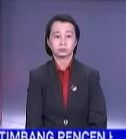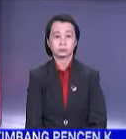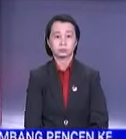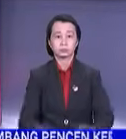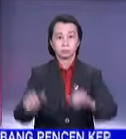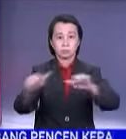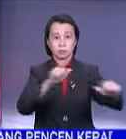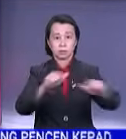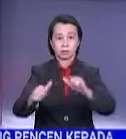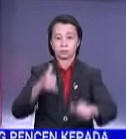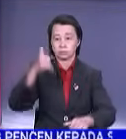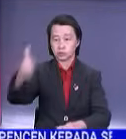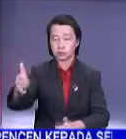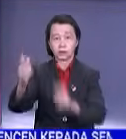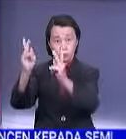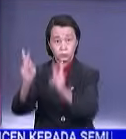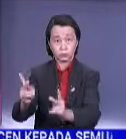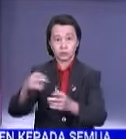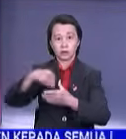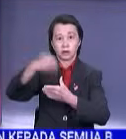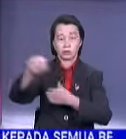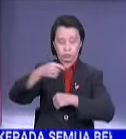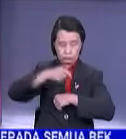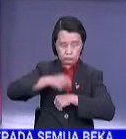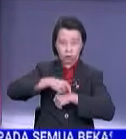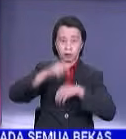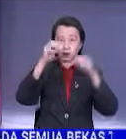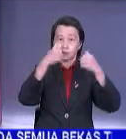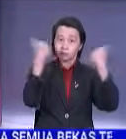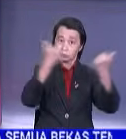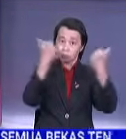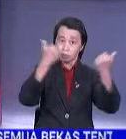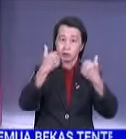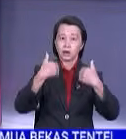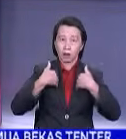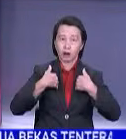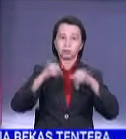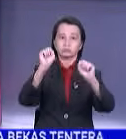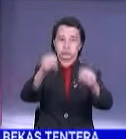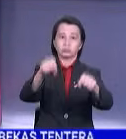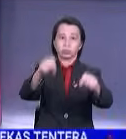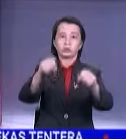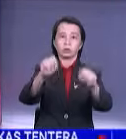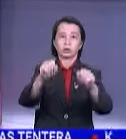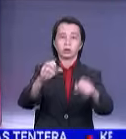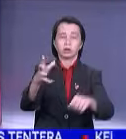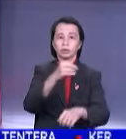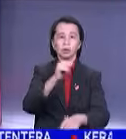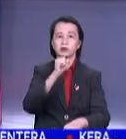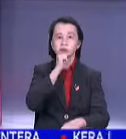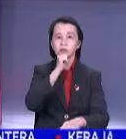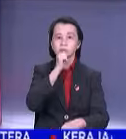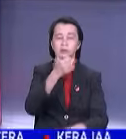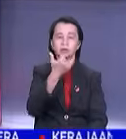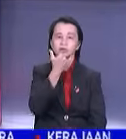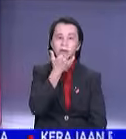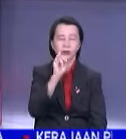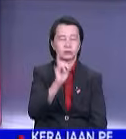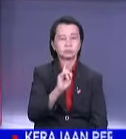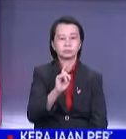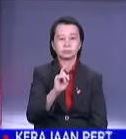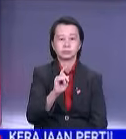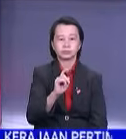activities ziarah kubur diluwwa waktu musim perayaan adalah dibenarkan dan tidak menjadi satu